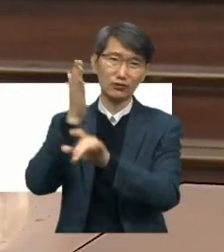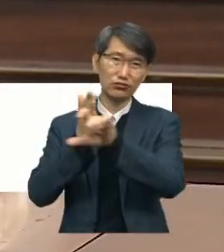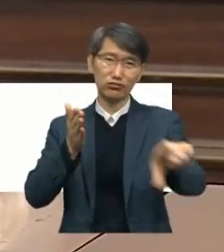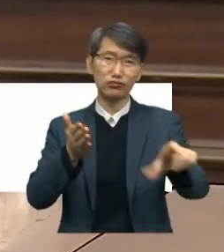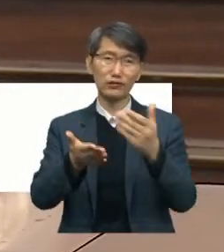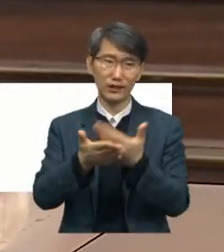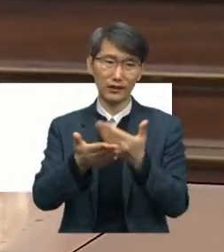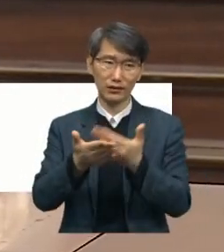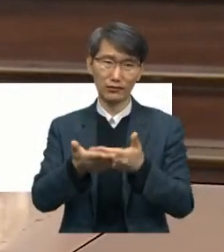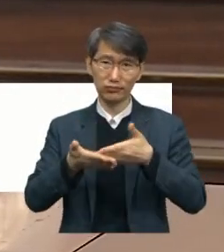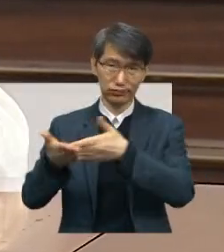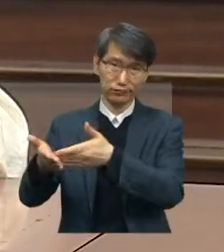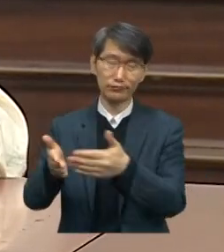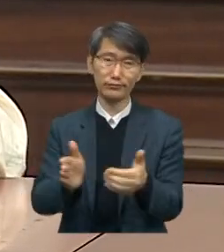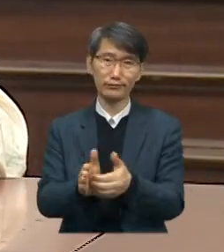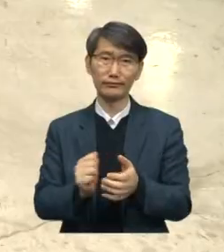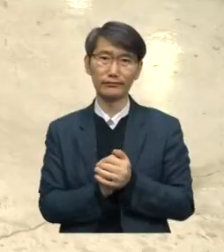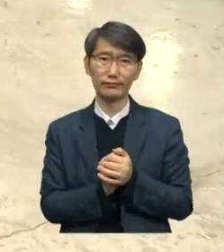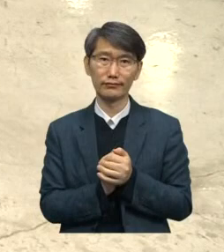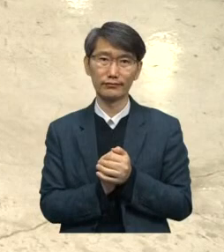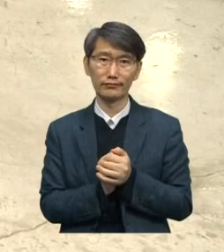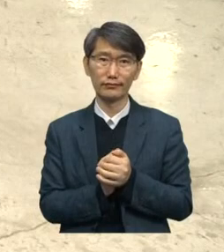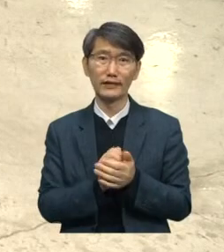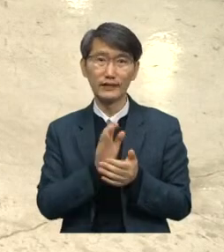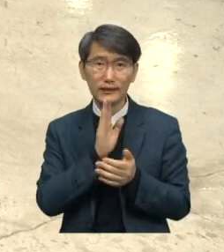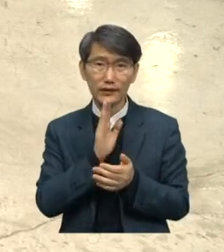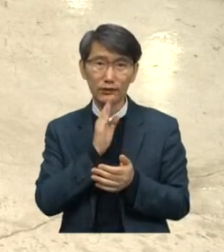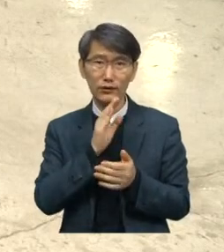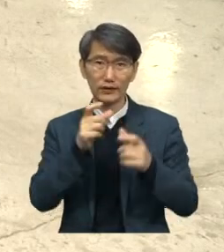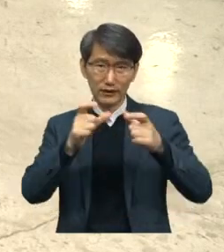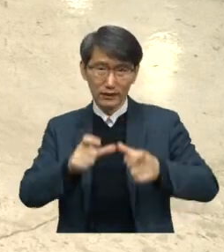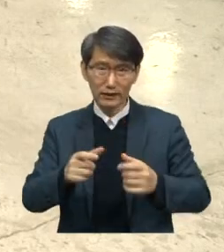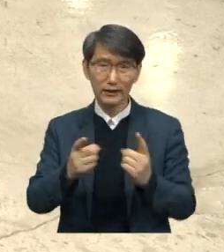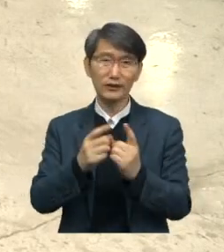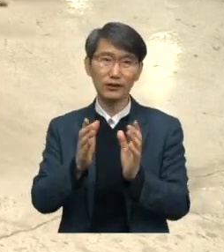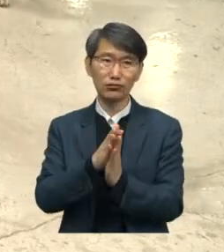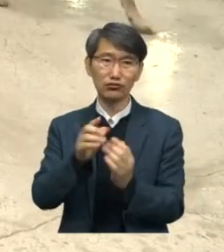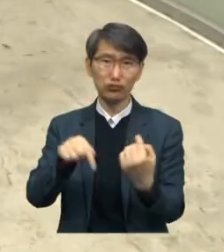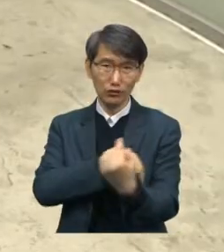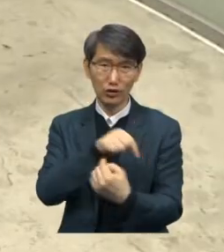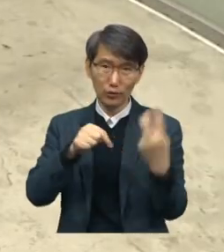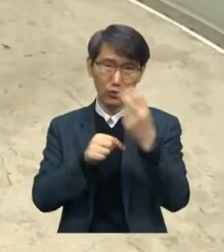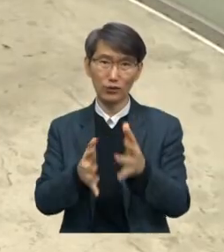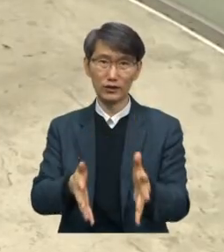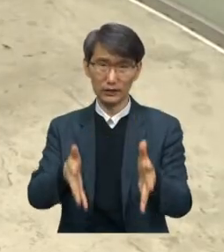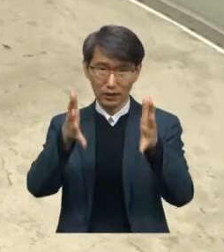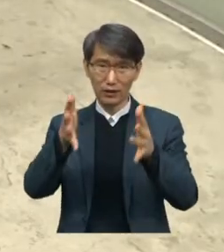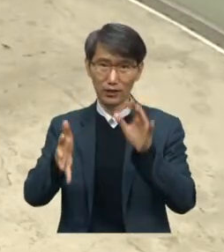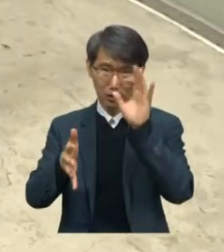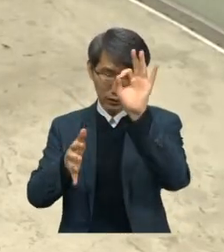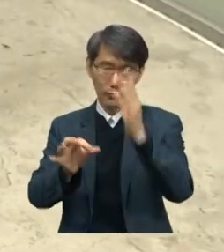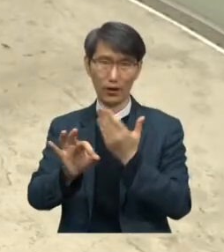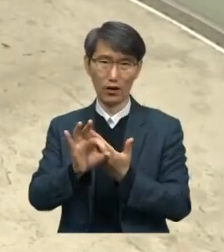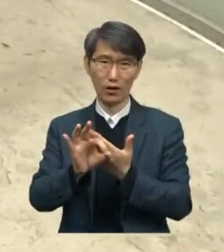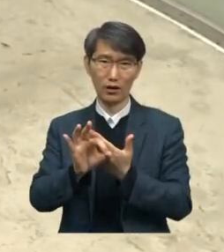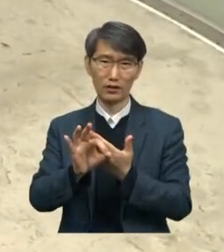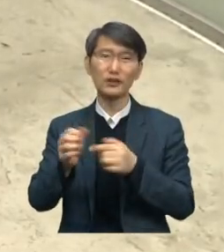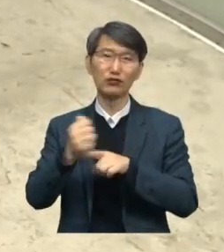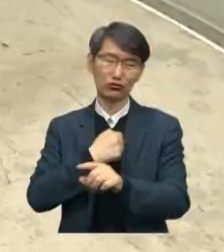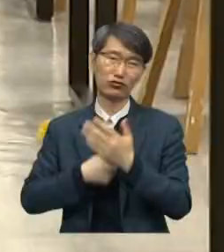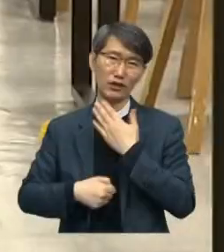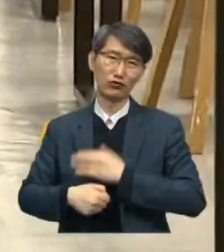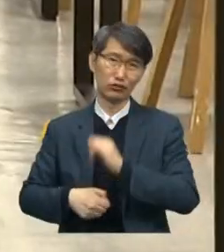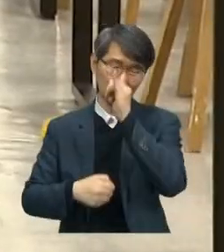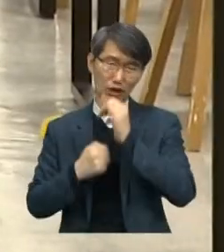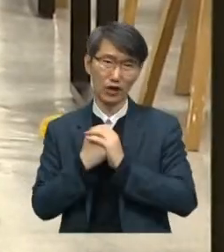운영해달라고 탄원서를 제출했던 거거든요. 실제로 지자체가 직영으로 운영하는 보호 시설들을 살펴보면 그 이유를 알